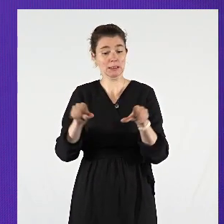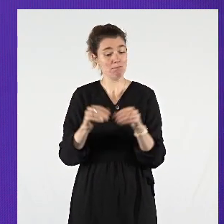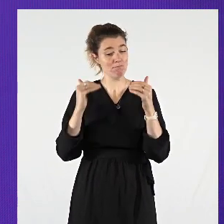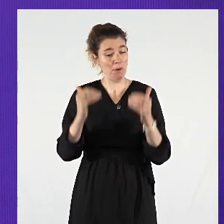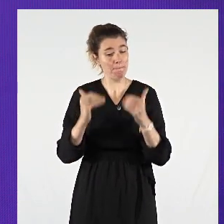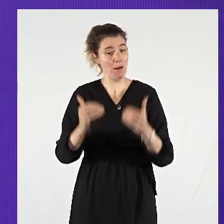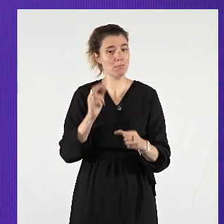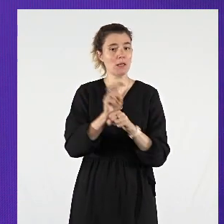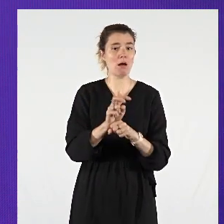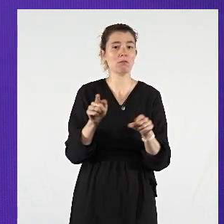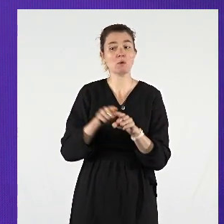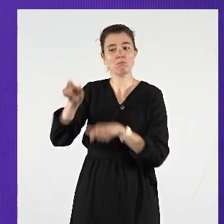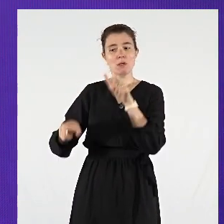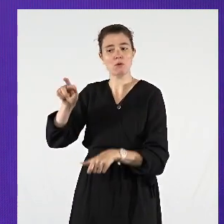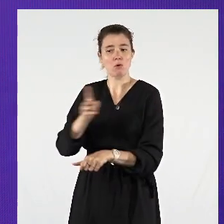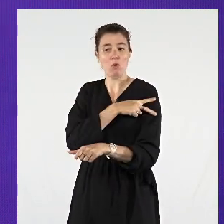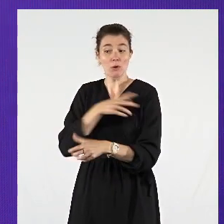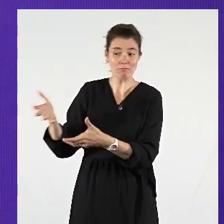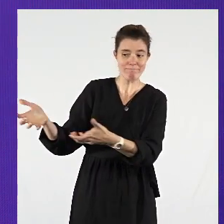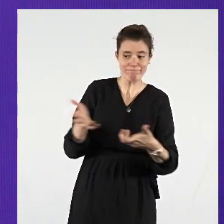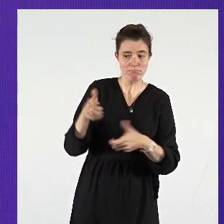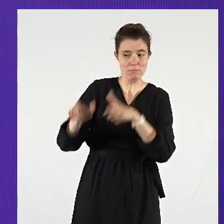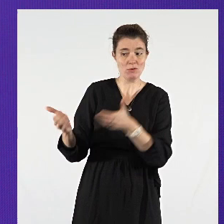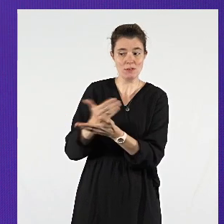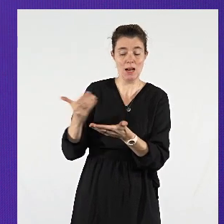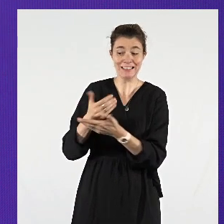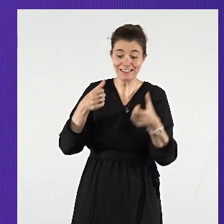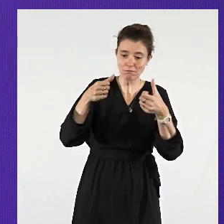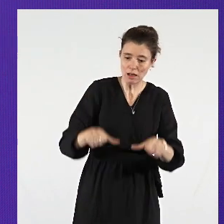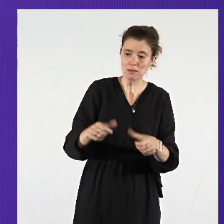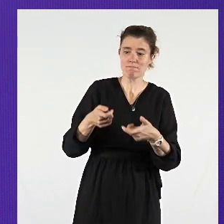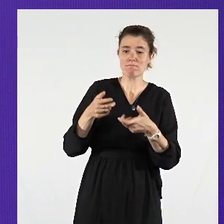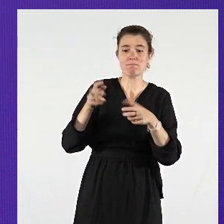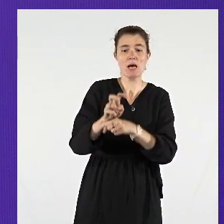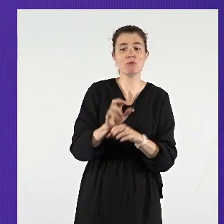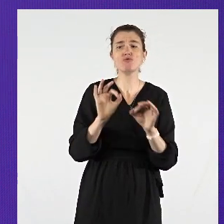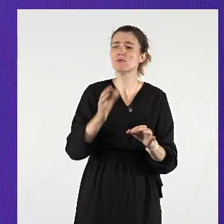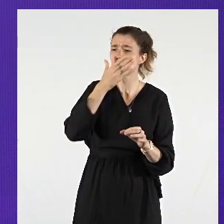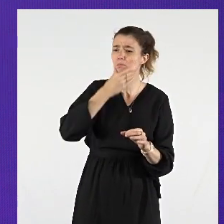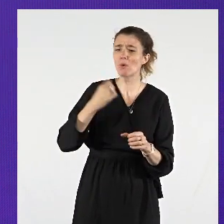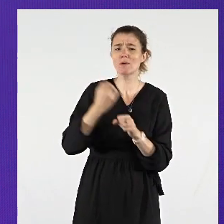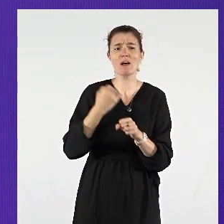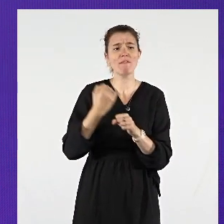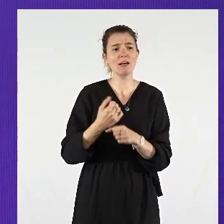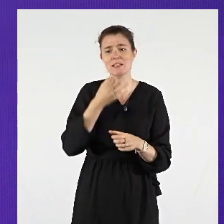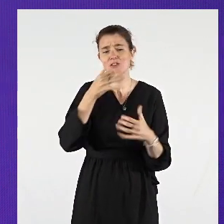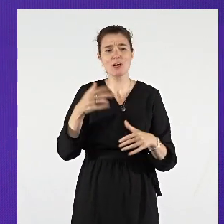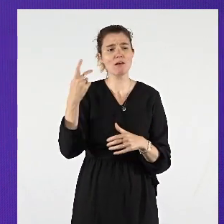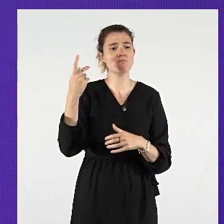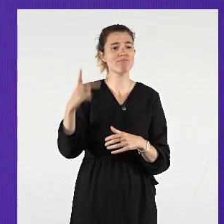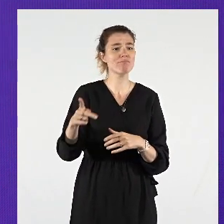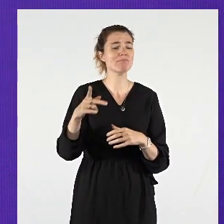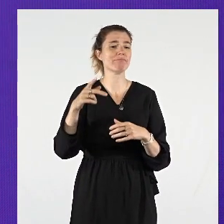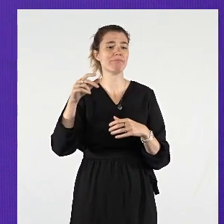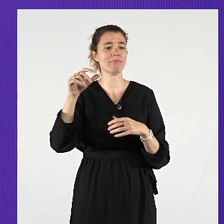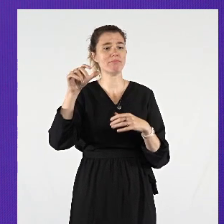sachent faire venir et garder leurs salariés. Donc j'ai évoqué le très joli travail fait par les ARACT, celle de Bretagne, mais également